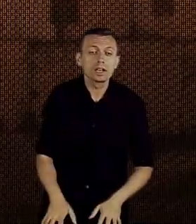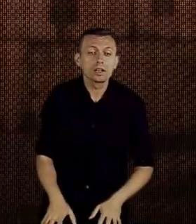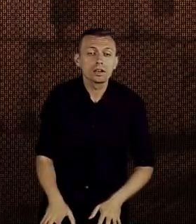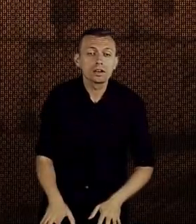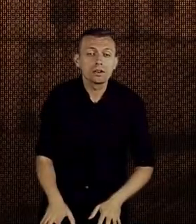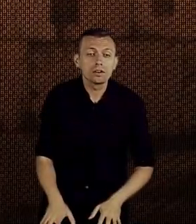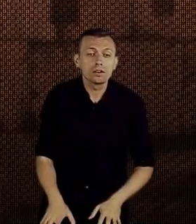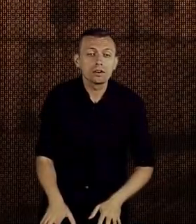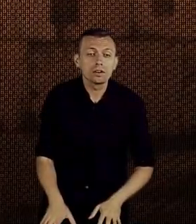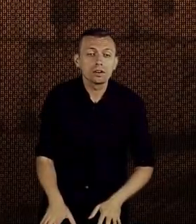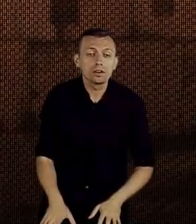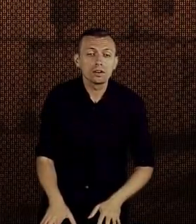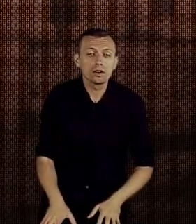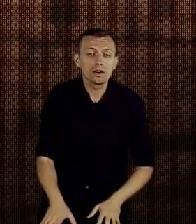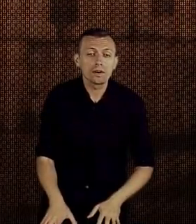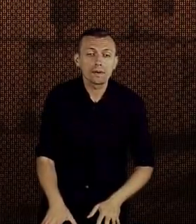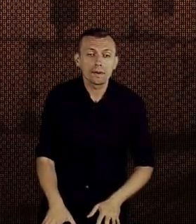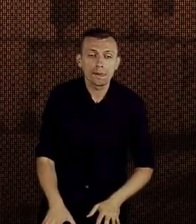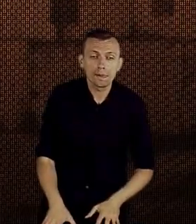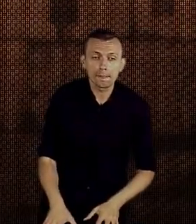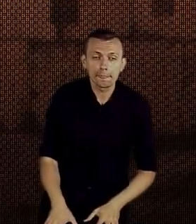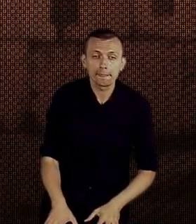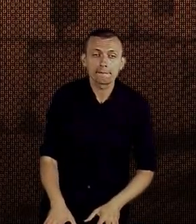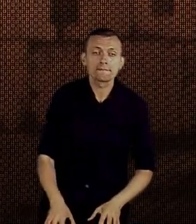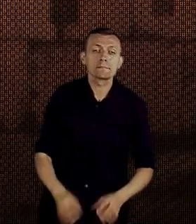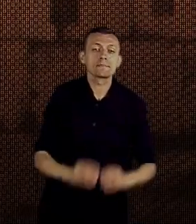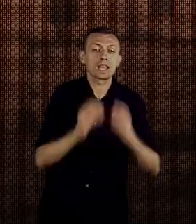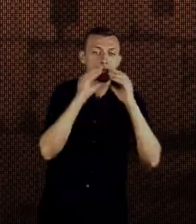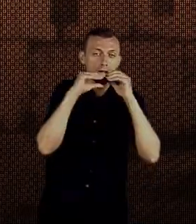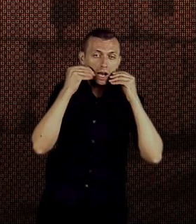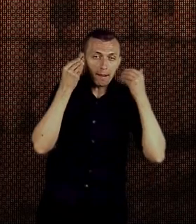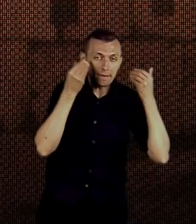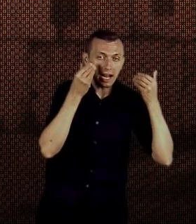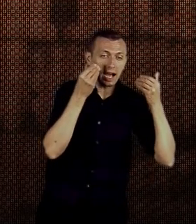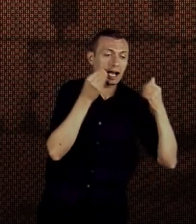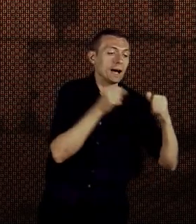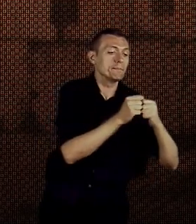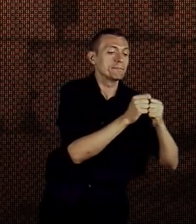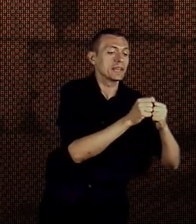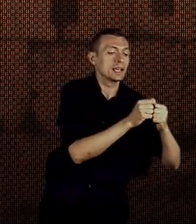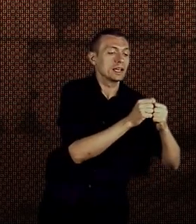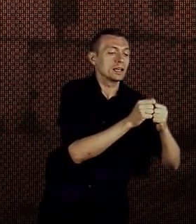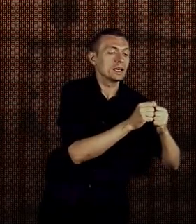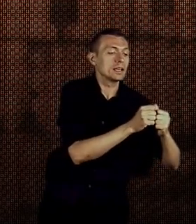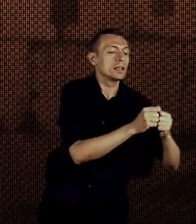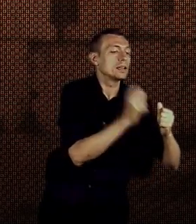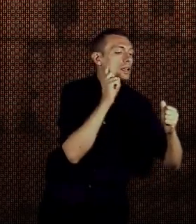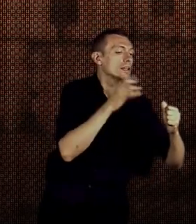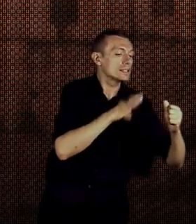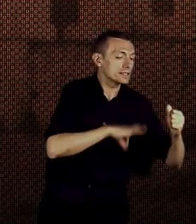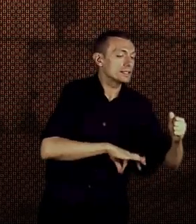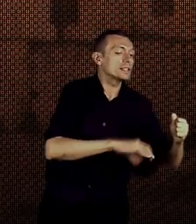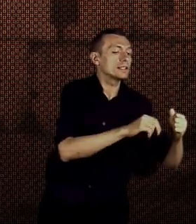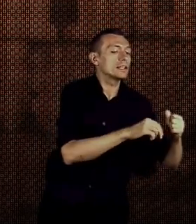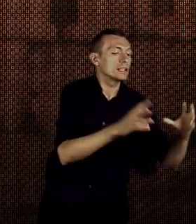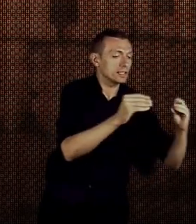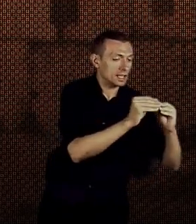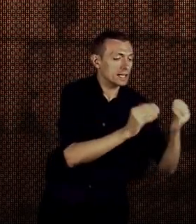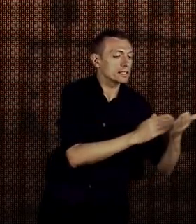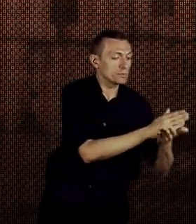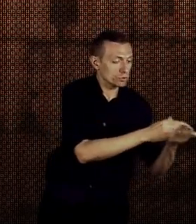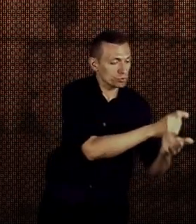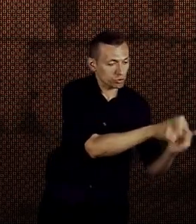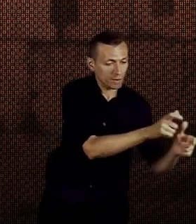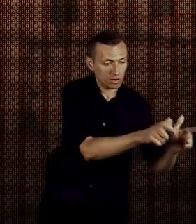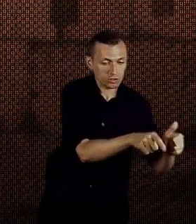zbliża się do góry Moria, a swoim sługom dał następujące polecenie. Zostańcie tu z osłem, ja